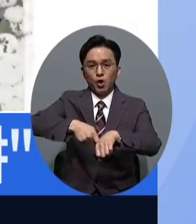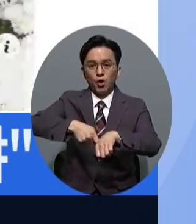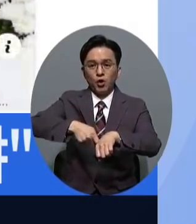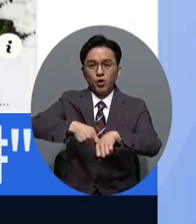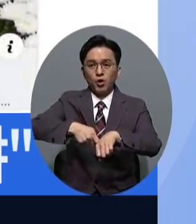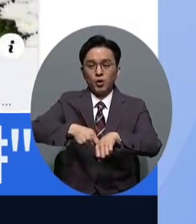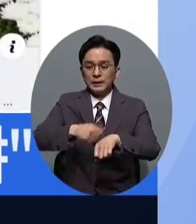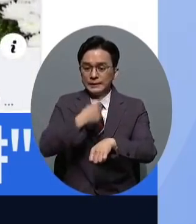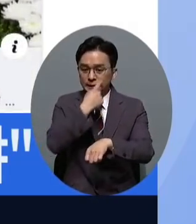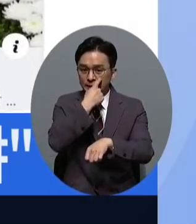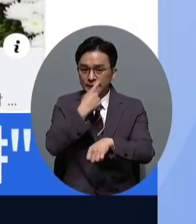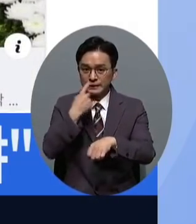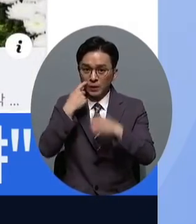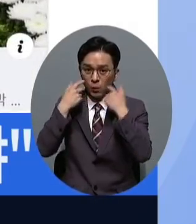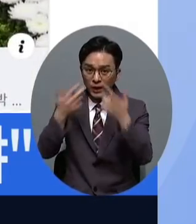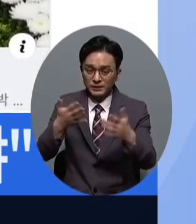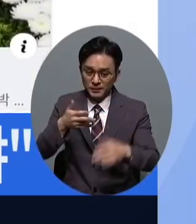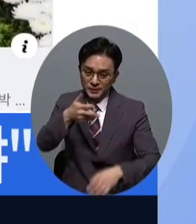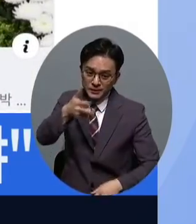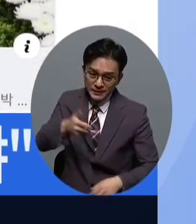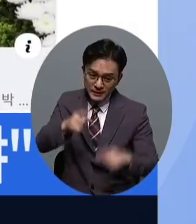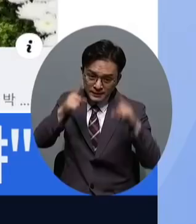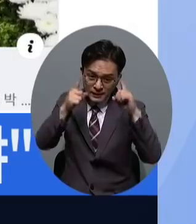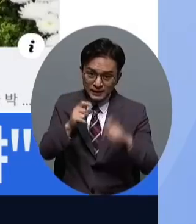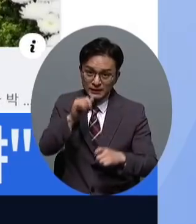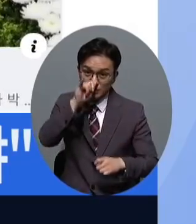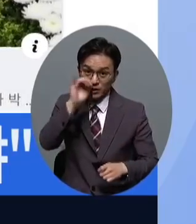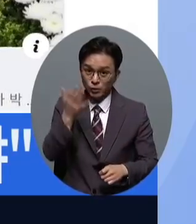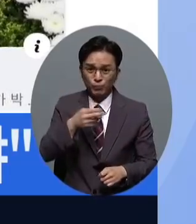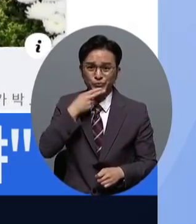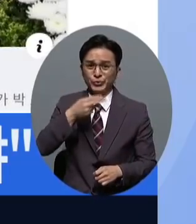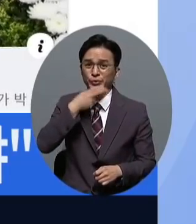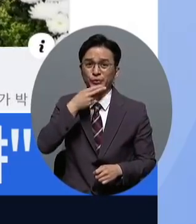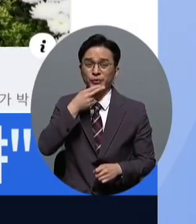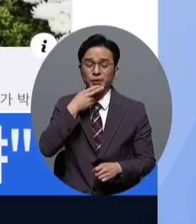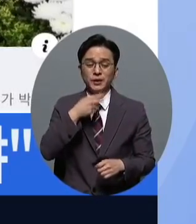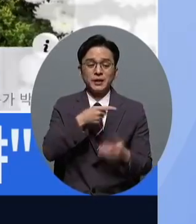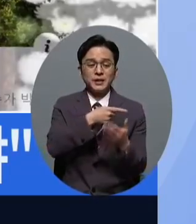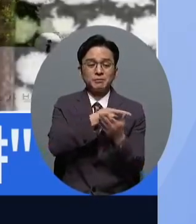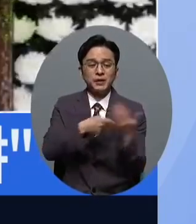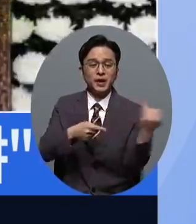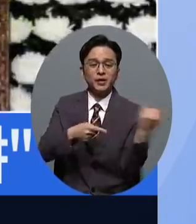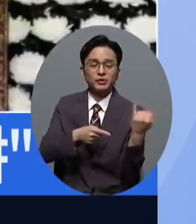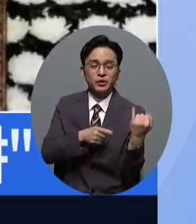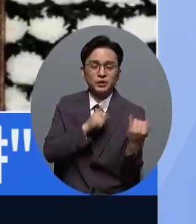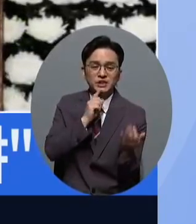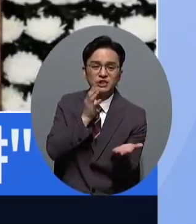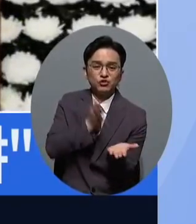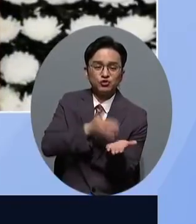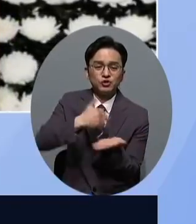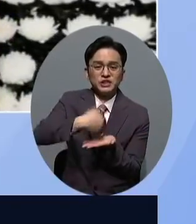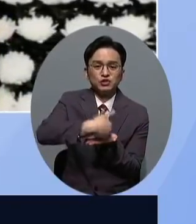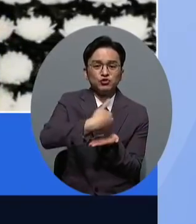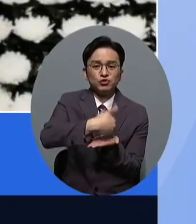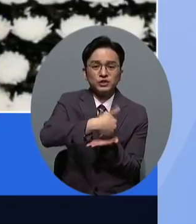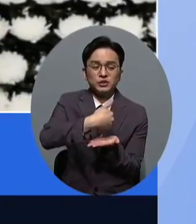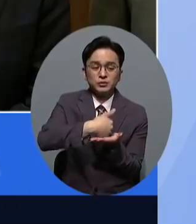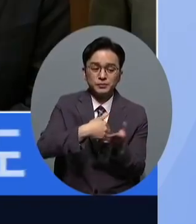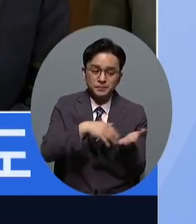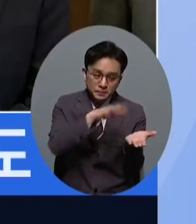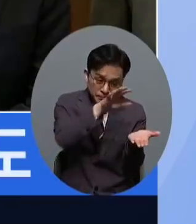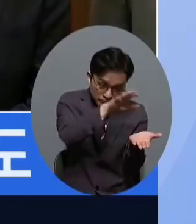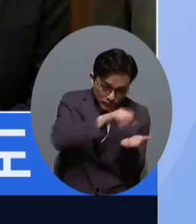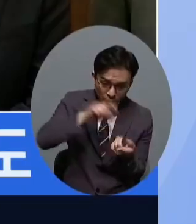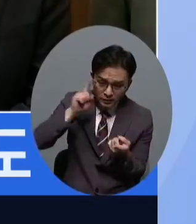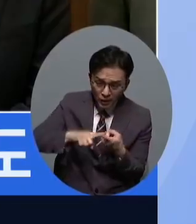된다라기보다 피해자의 일관된 진술이 사실 주요 이제 증거로 채택이 돼서 처벌이 되고 있습니다. 그래서 본 사람이 없었고